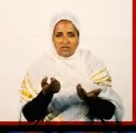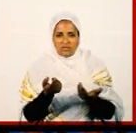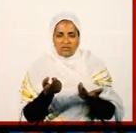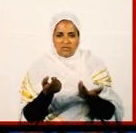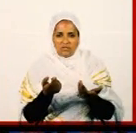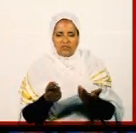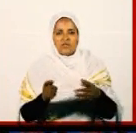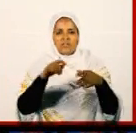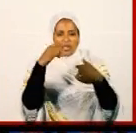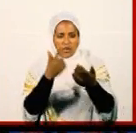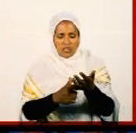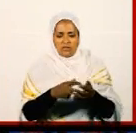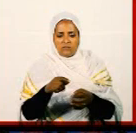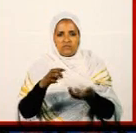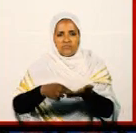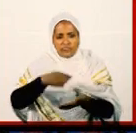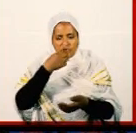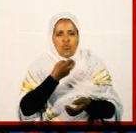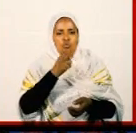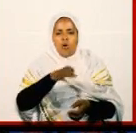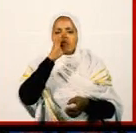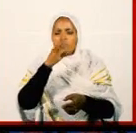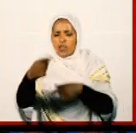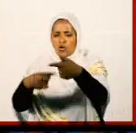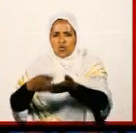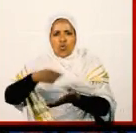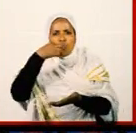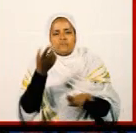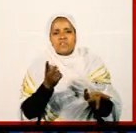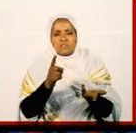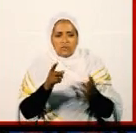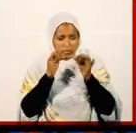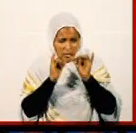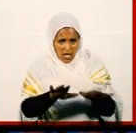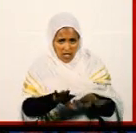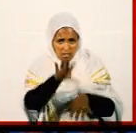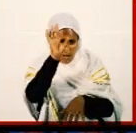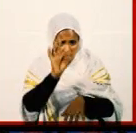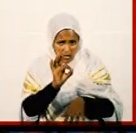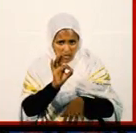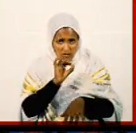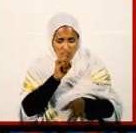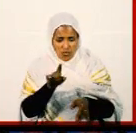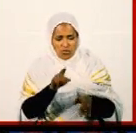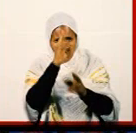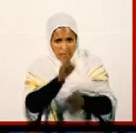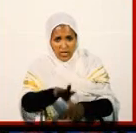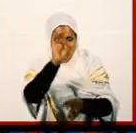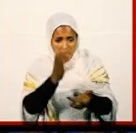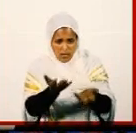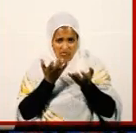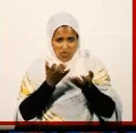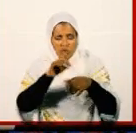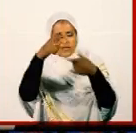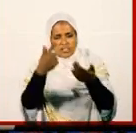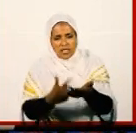ልጅ ስጋ ደሙን ውሃ ጠጥቶ የሚቀበለው? ልጁ እንዲባረክ አይደል? እንዲቀደስ እንዲከብር አይደል